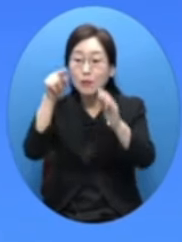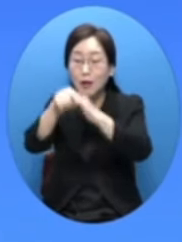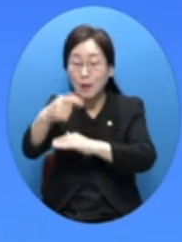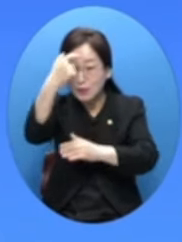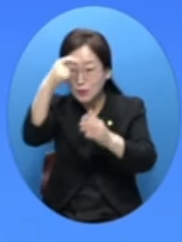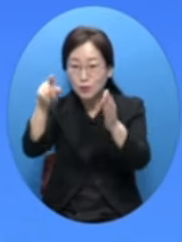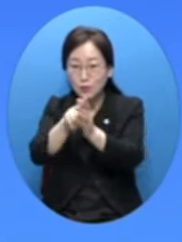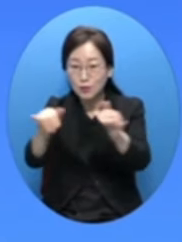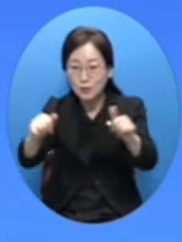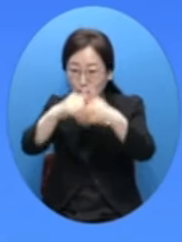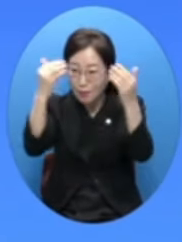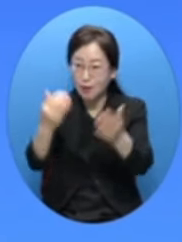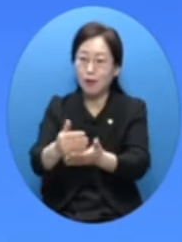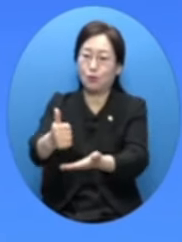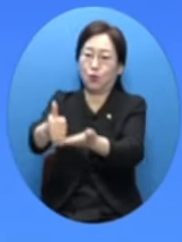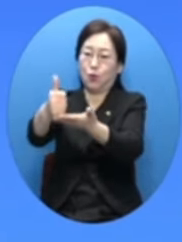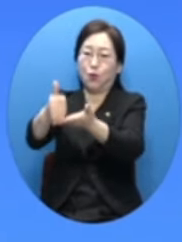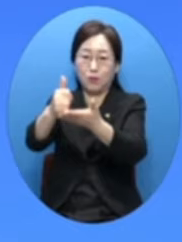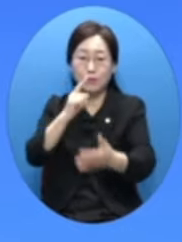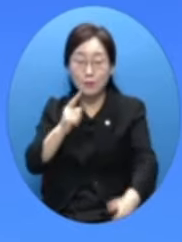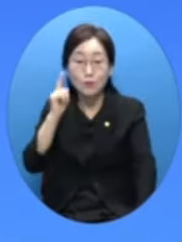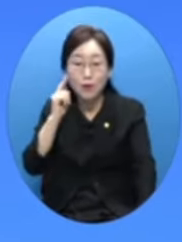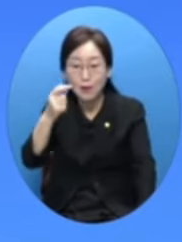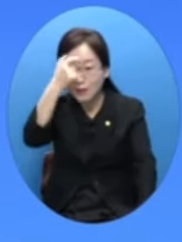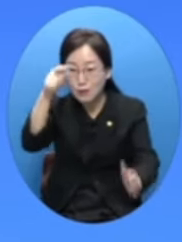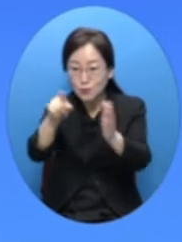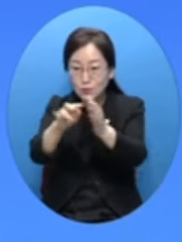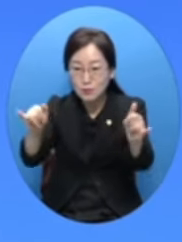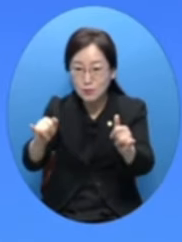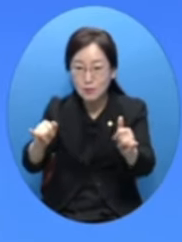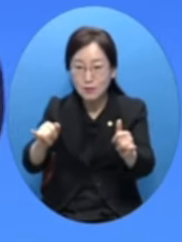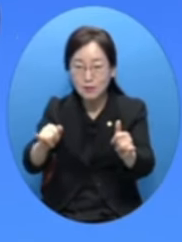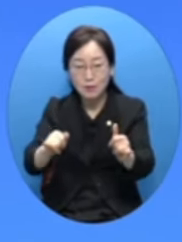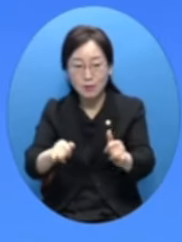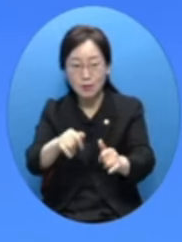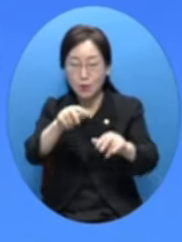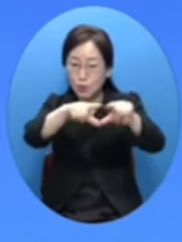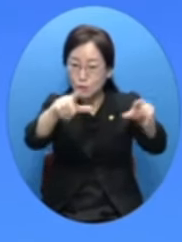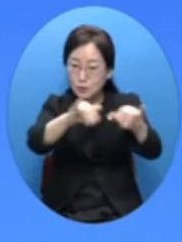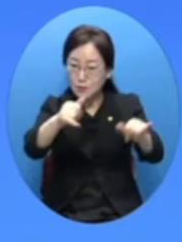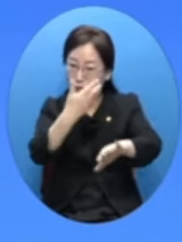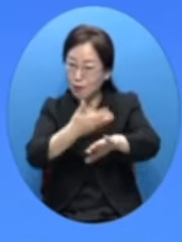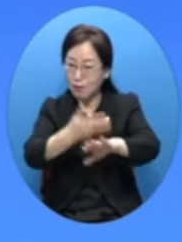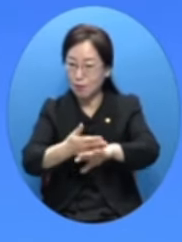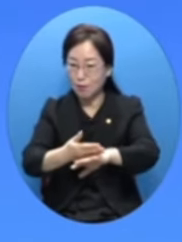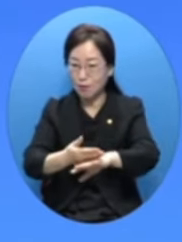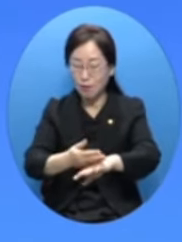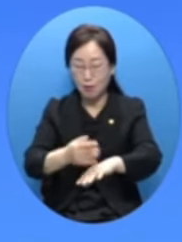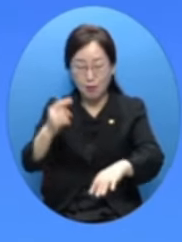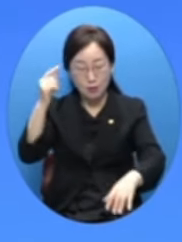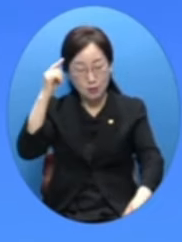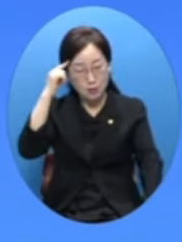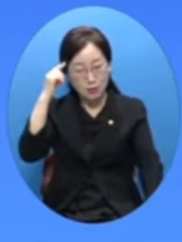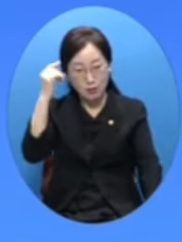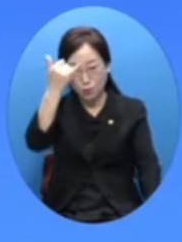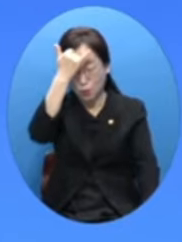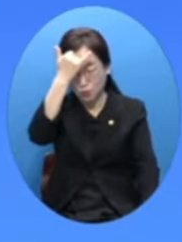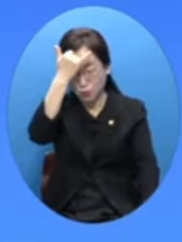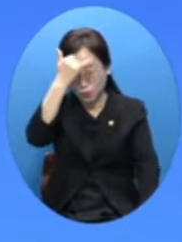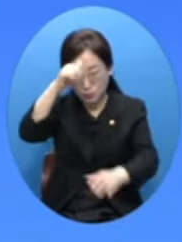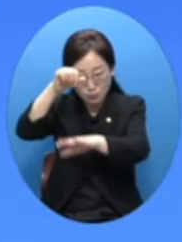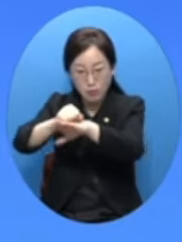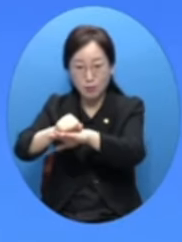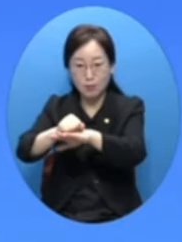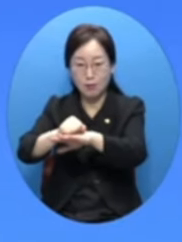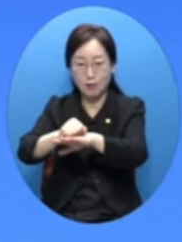모두가 존경한다고 그랬습니다. 왜? 기독교인들은 자기들과는 달리 더 높은 도덕적인 수준에서 윤리적인